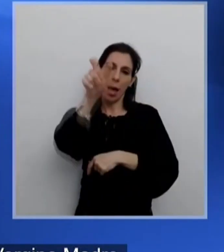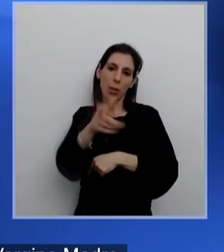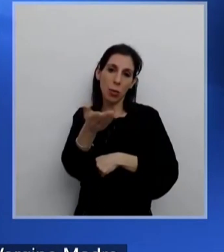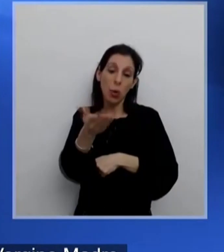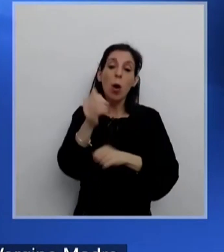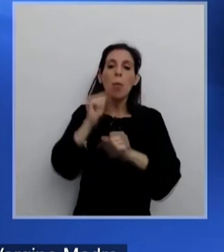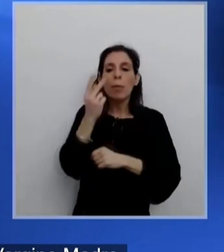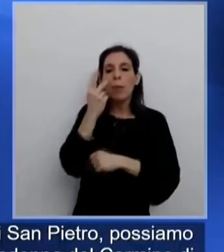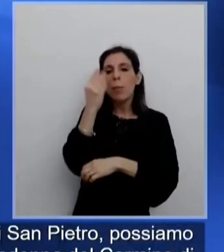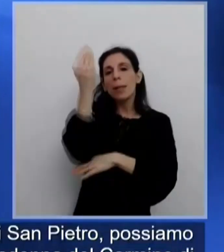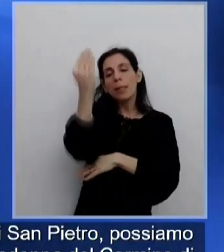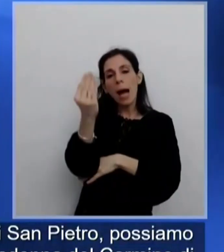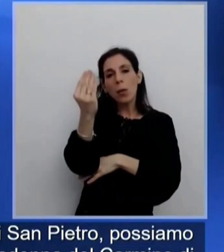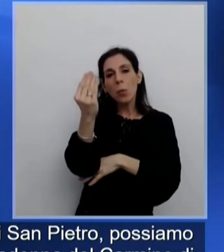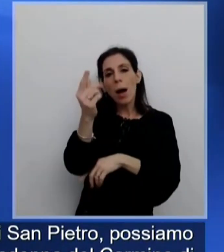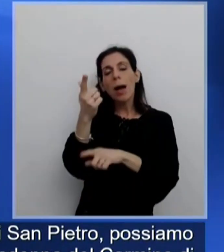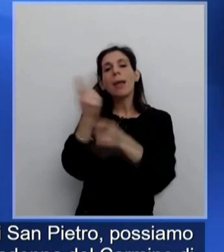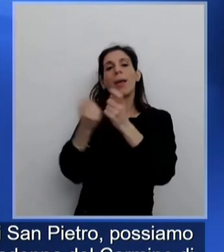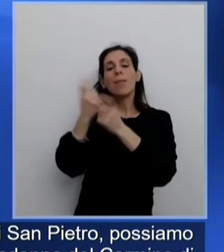del Carmine da